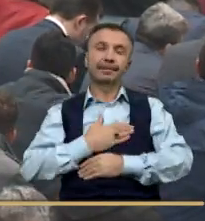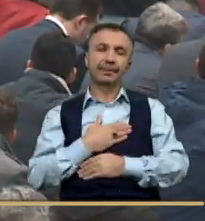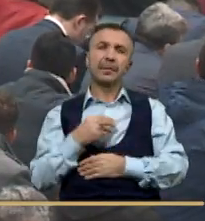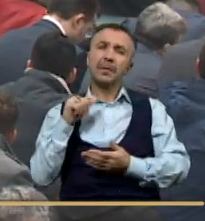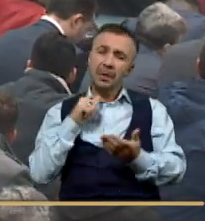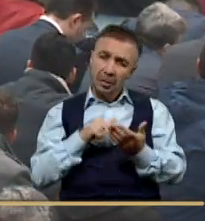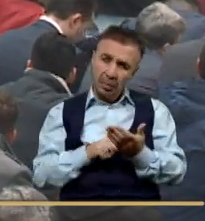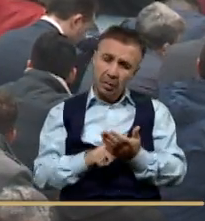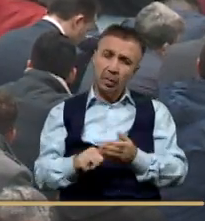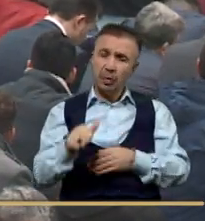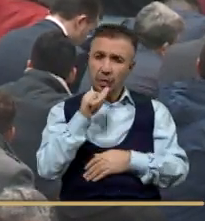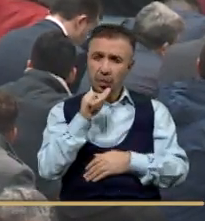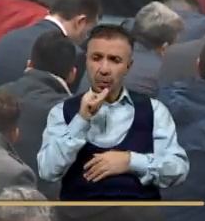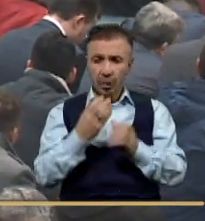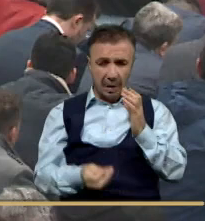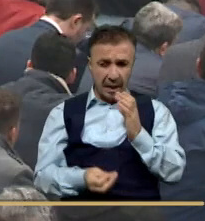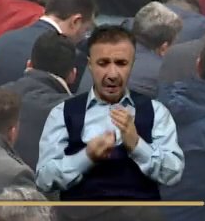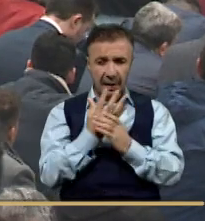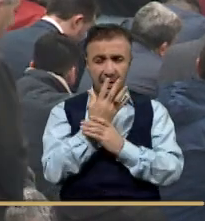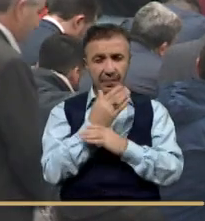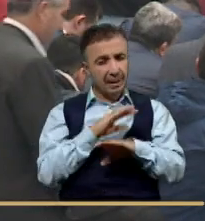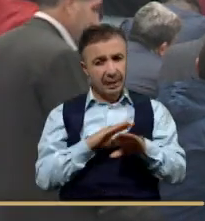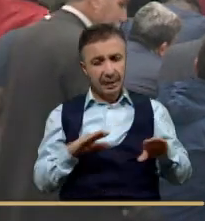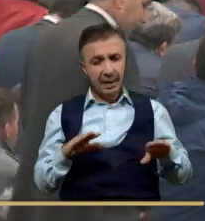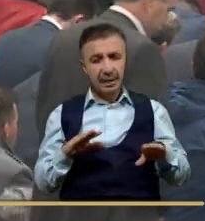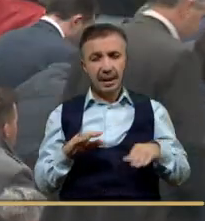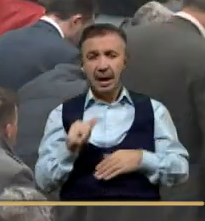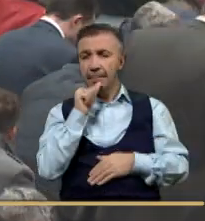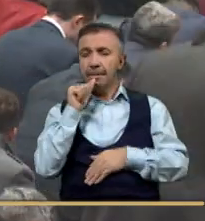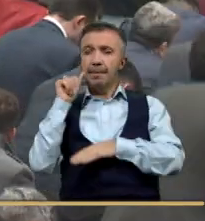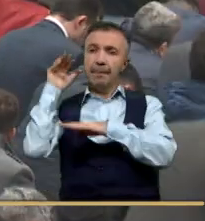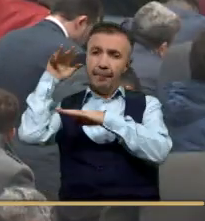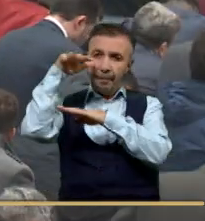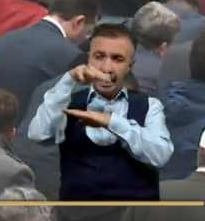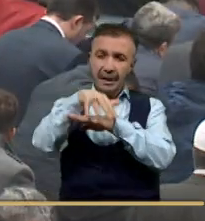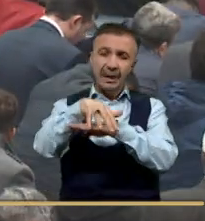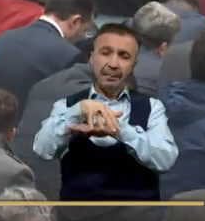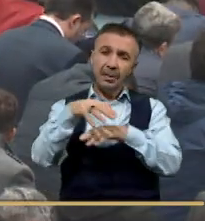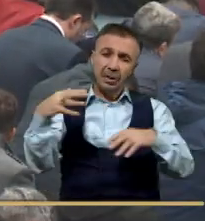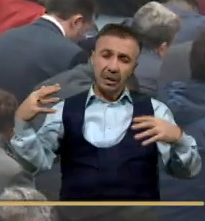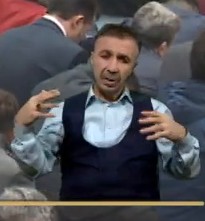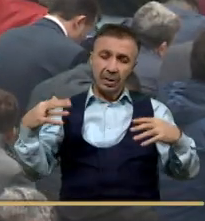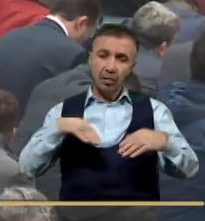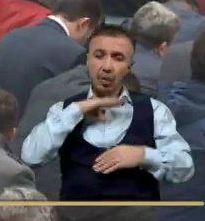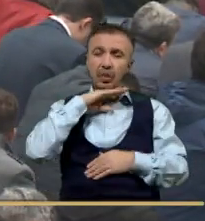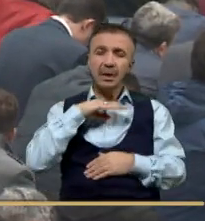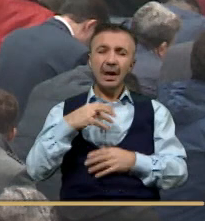Bütün su kaynaklarımıza yetecek, barajlarımızı dolduracak, hayvanlarımızı